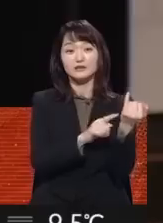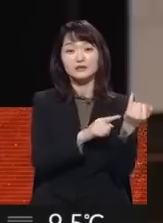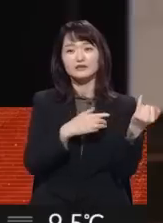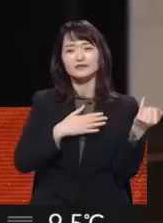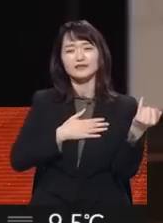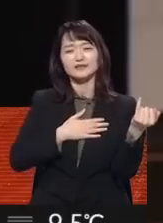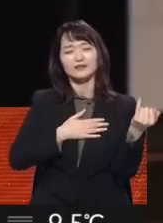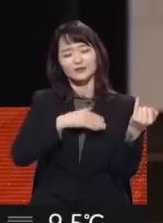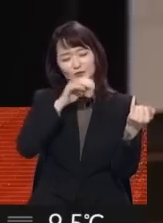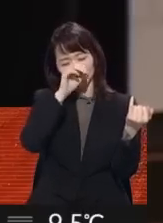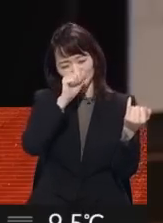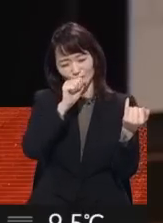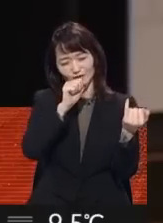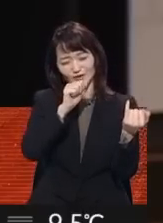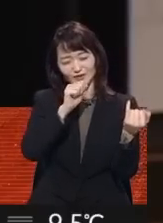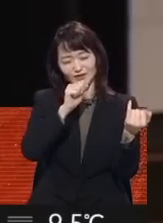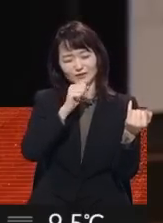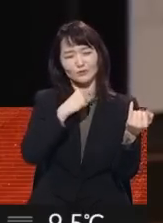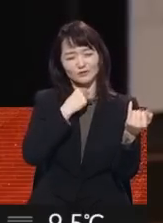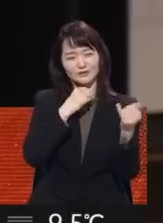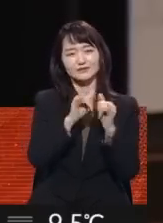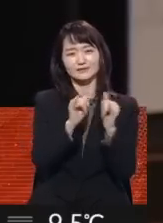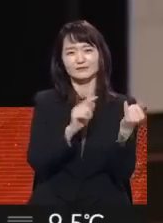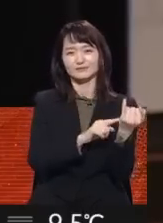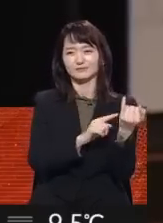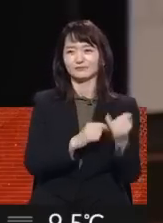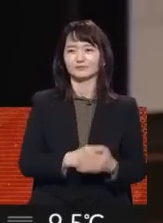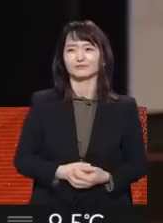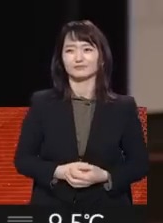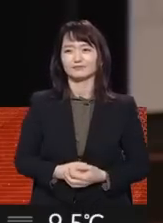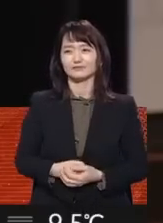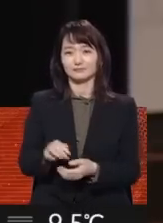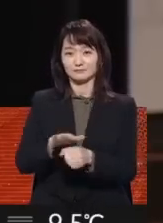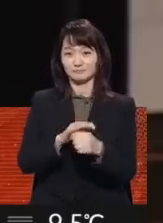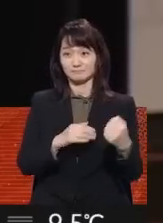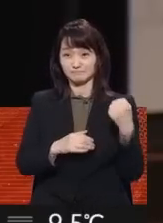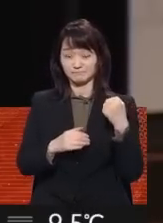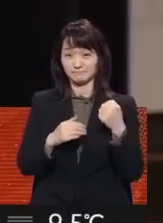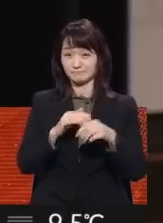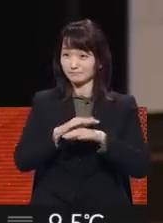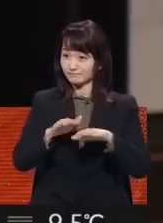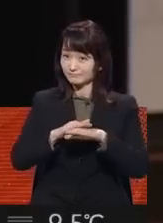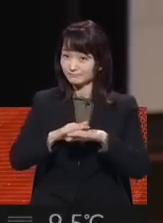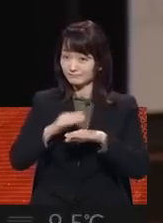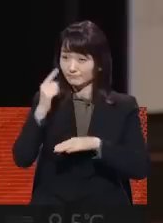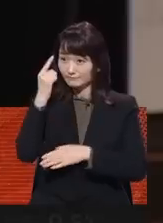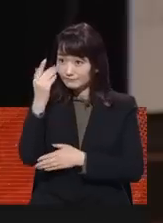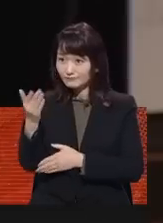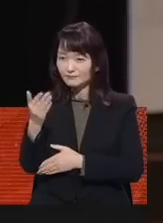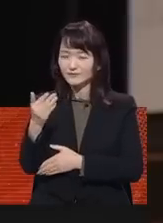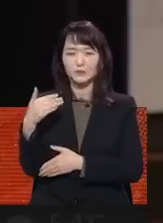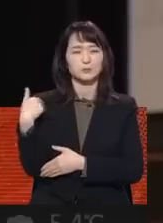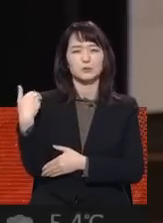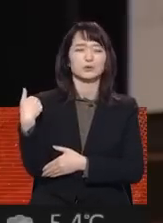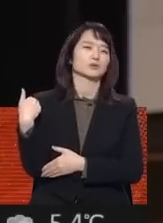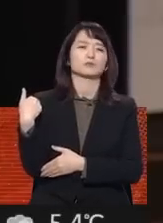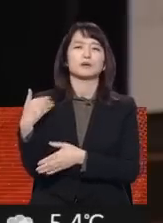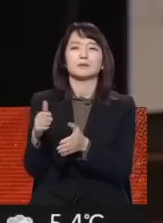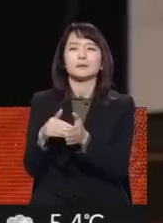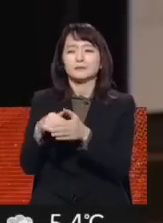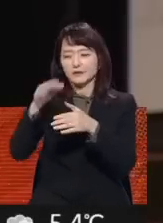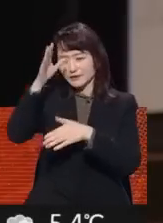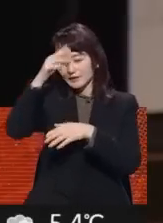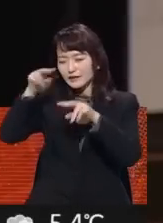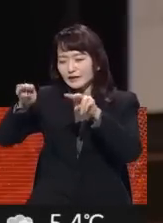나의 이상형이네요라고도 말씀을 하셨습니다 그런데 새로이님은 사랑의 힘으로 극복하시거나요 안 되면 몰래 라면스프 휴대하세요라고